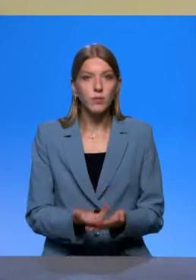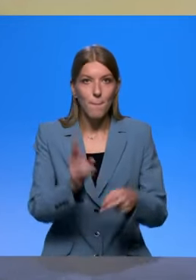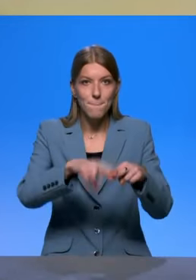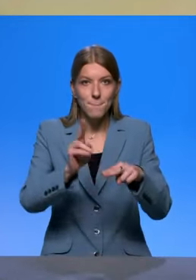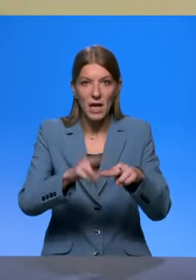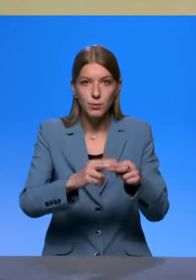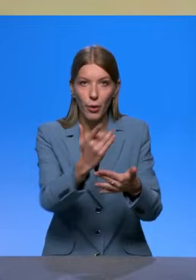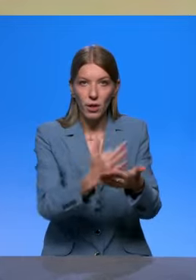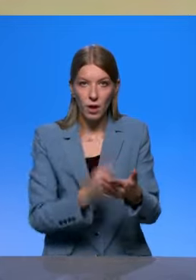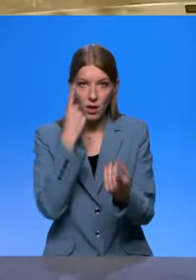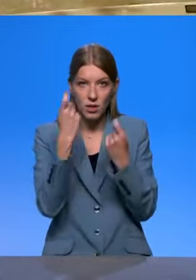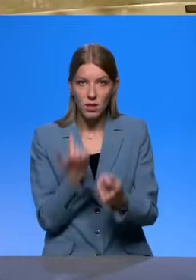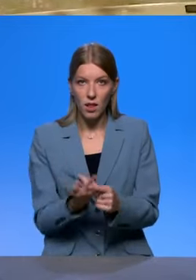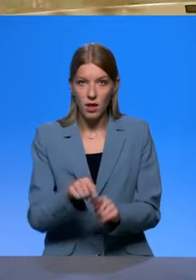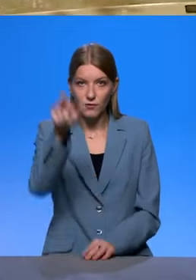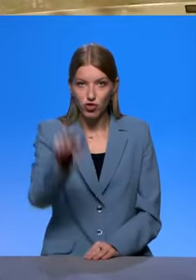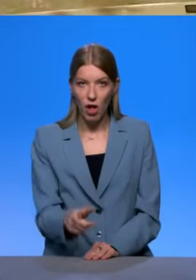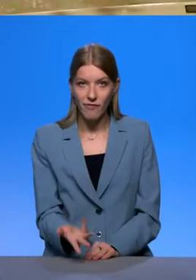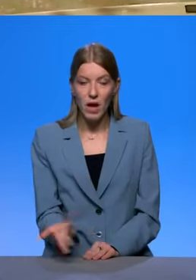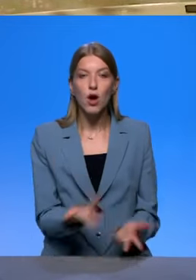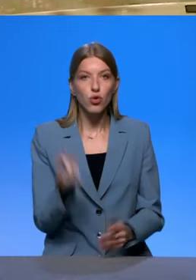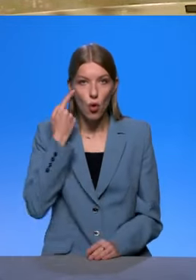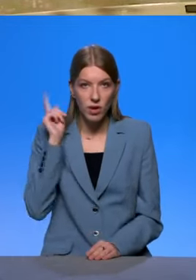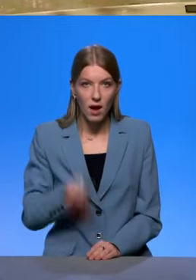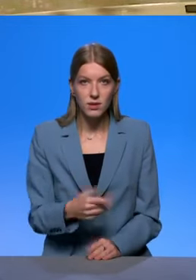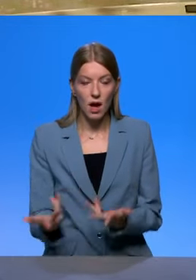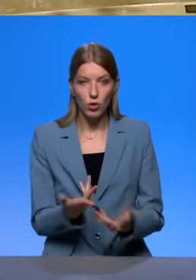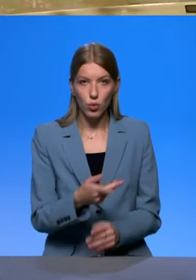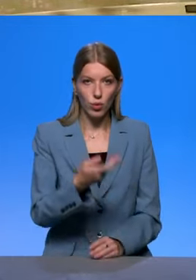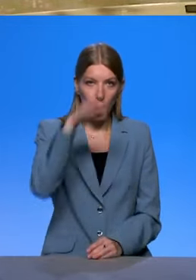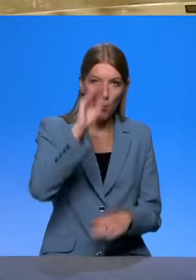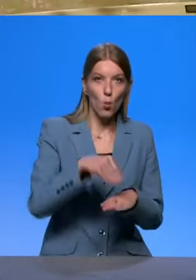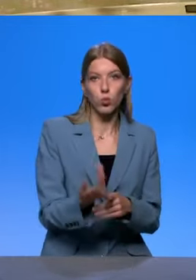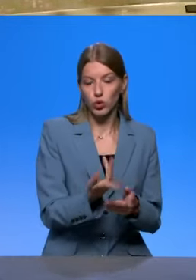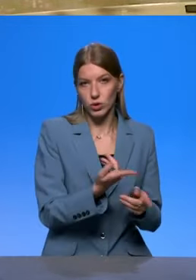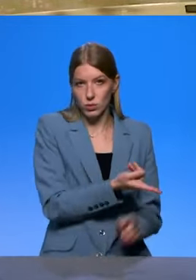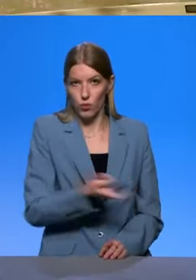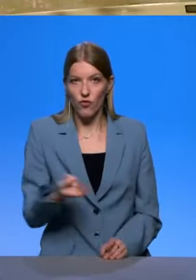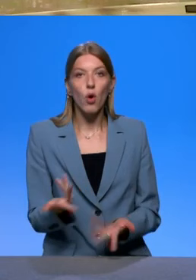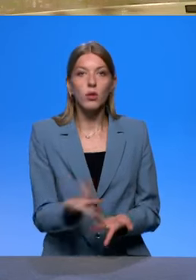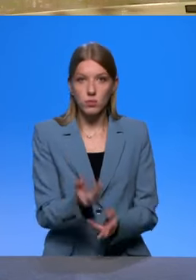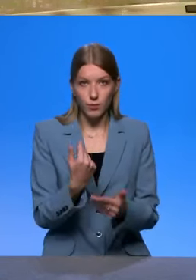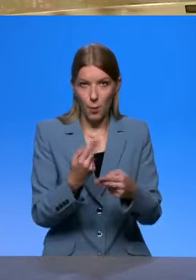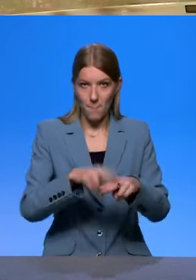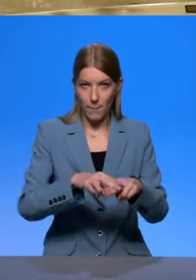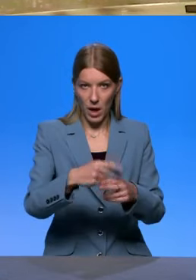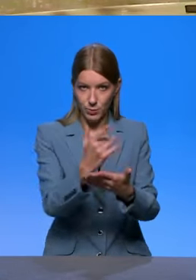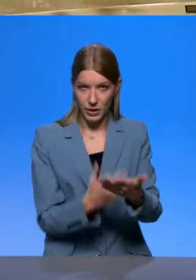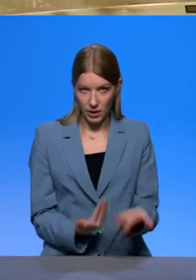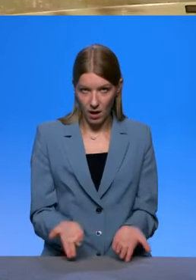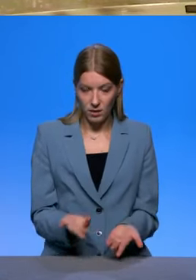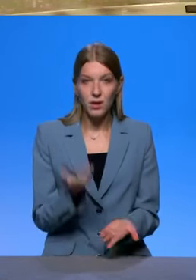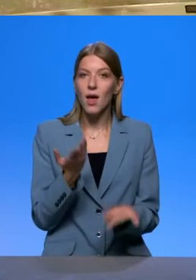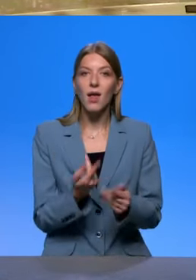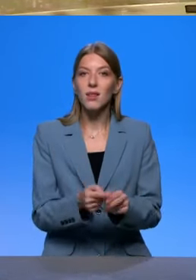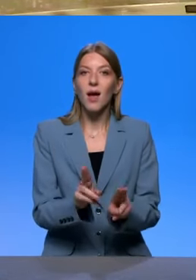там, вот у этого человека? Там? Ну, вот кто вот этот негодяй, который, там, я не знаю, там, мужа, жену увел? Ну-ка, паспортные данные. Это уже к оперативникам. Давайте подключим к нашему